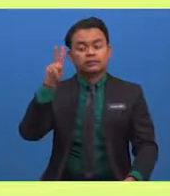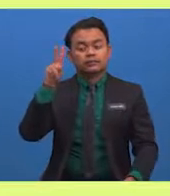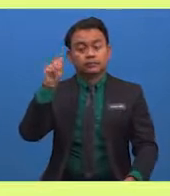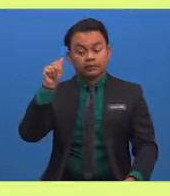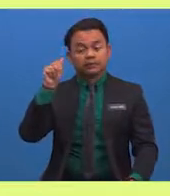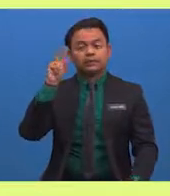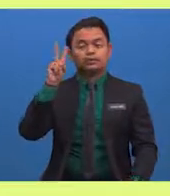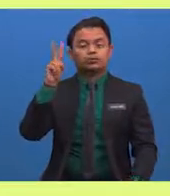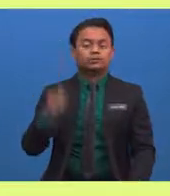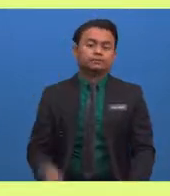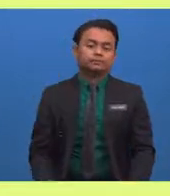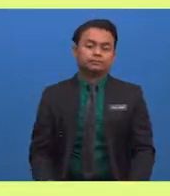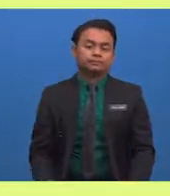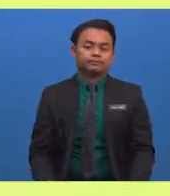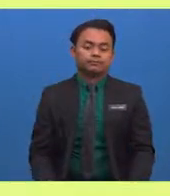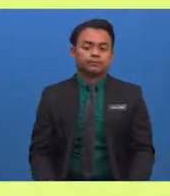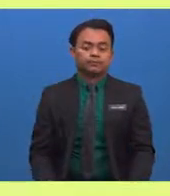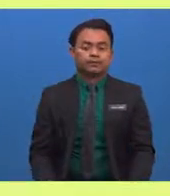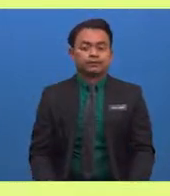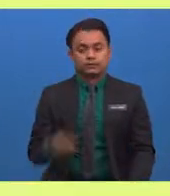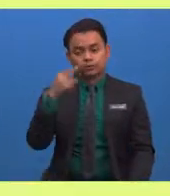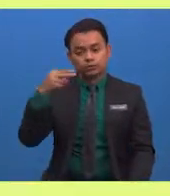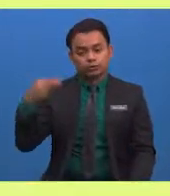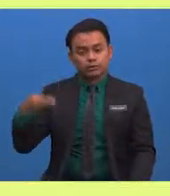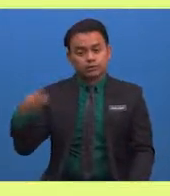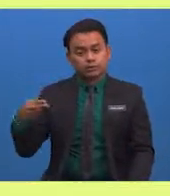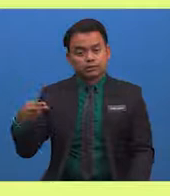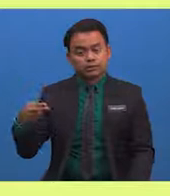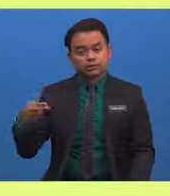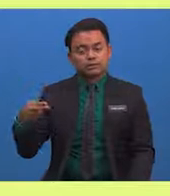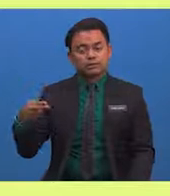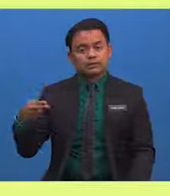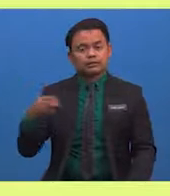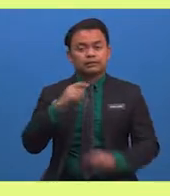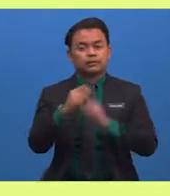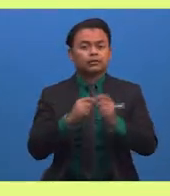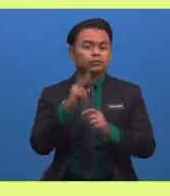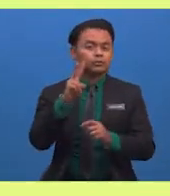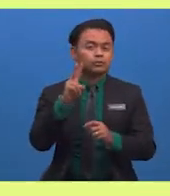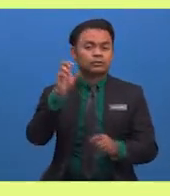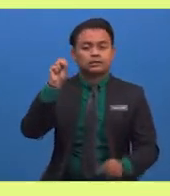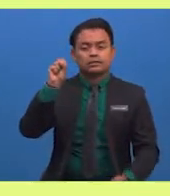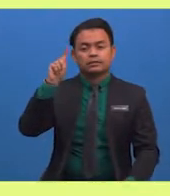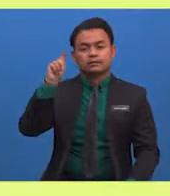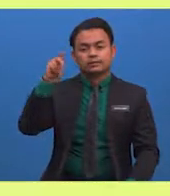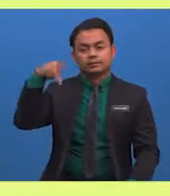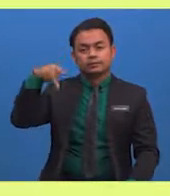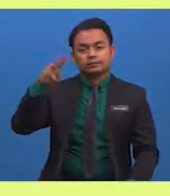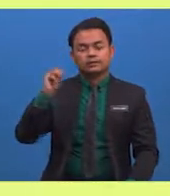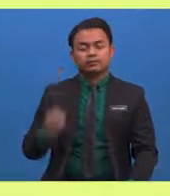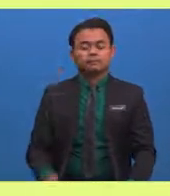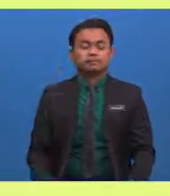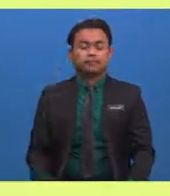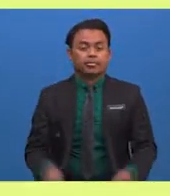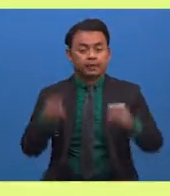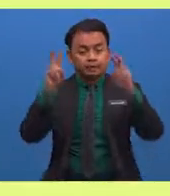Pelajaran Sejarah Semester 2 STPM. Tajuk berkenaan ialah falsafah dan